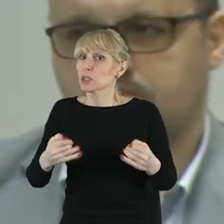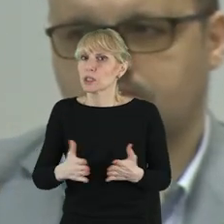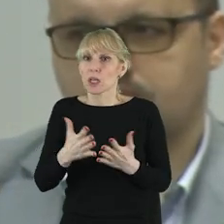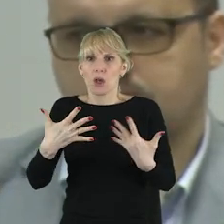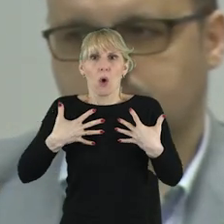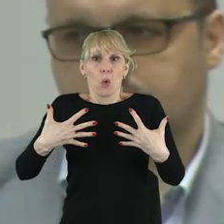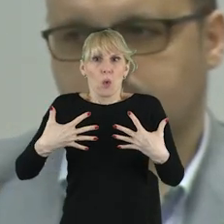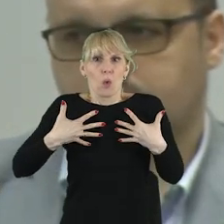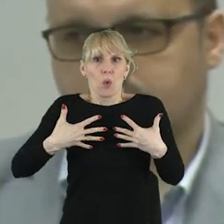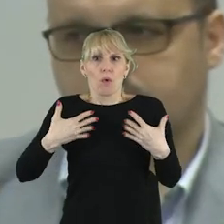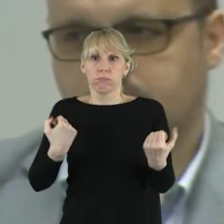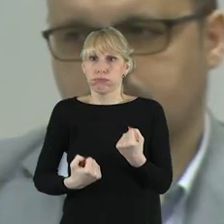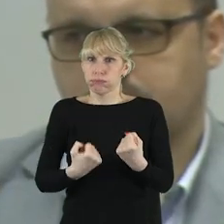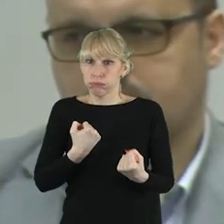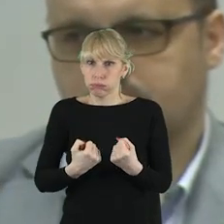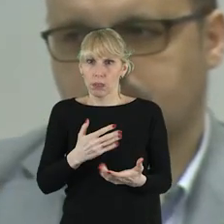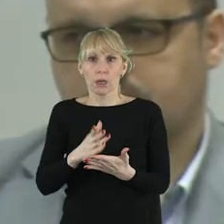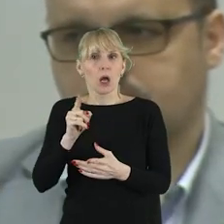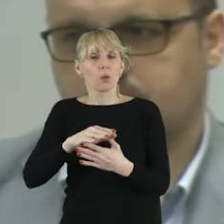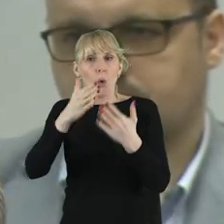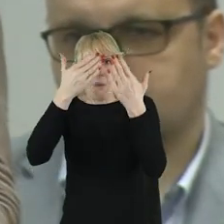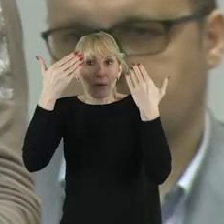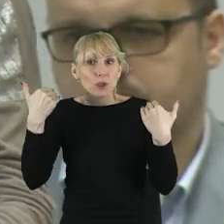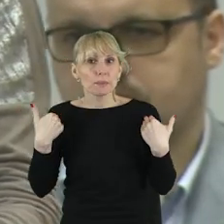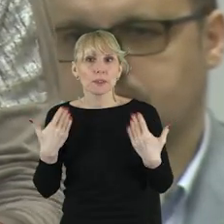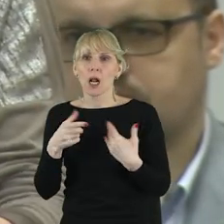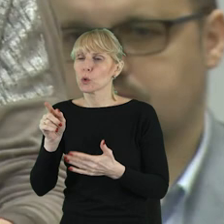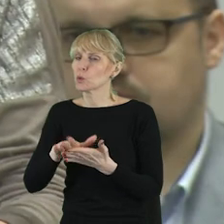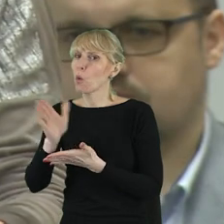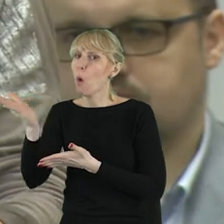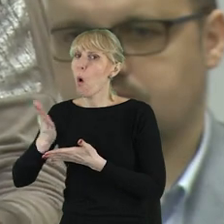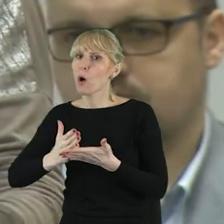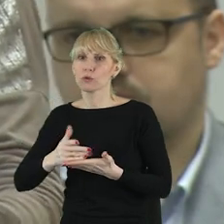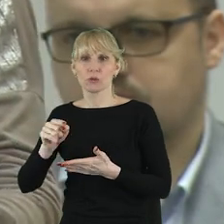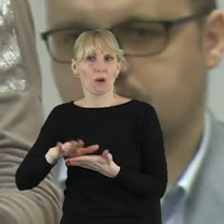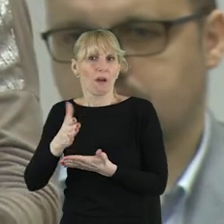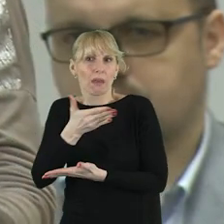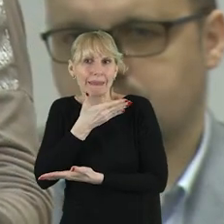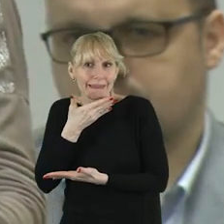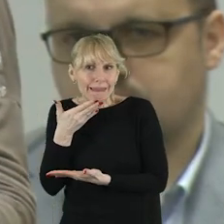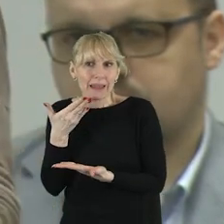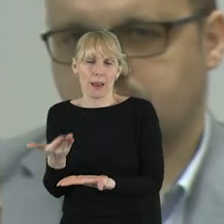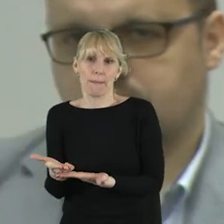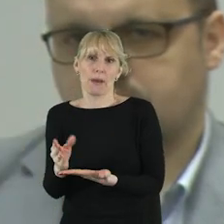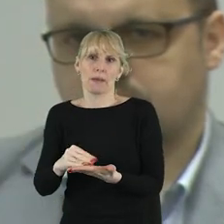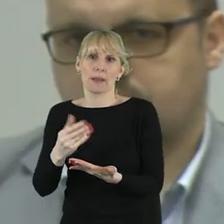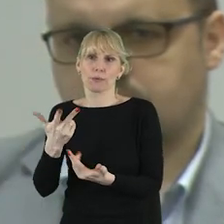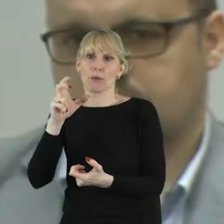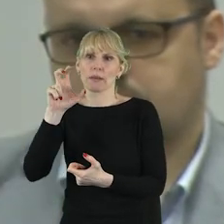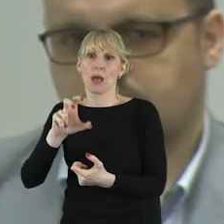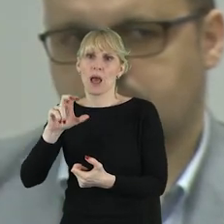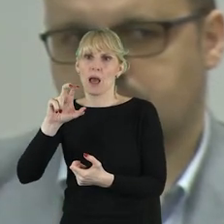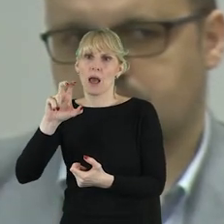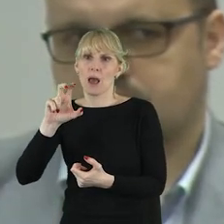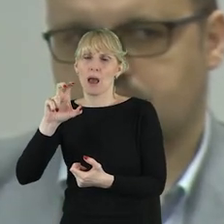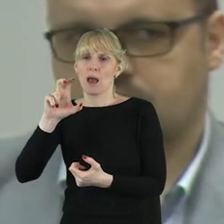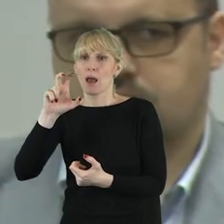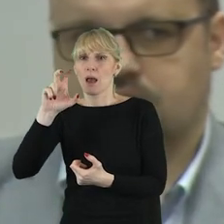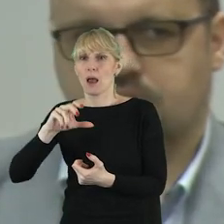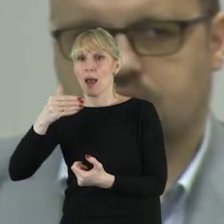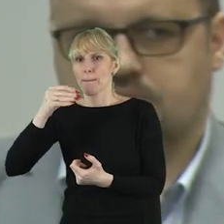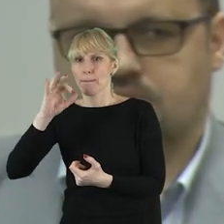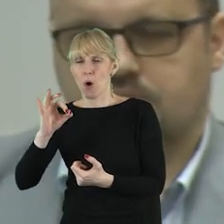mają swoich pracowni, które nie mają stołów hemodynamicznych. Wtedy właśnie od tego jest i ratownictwo medyczne,